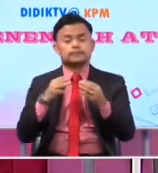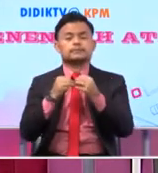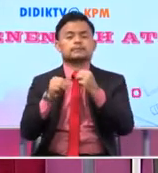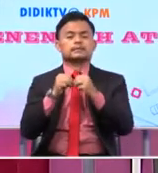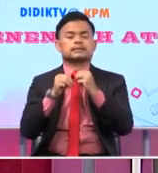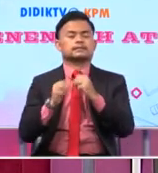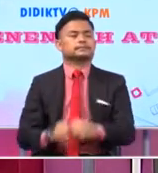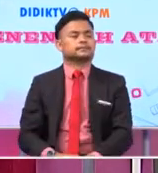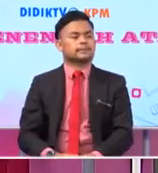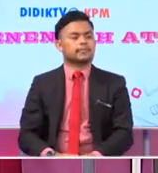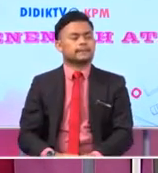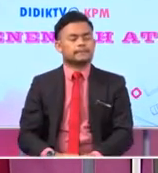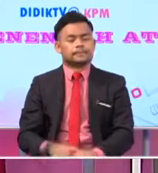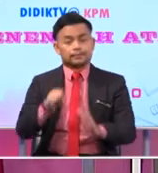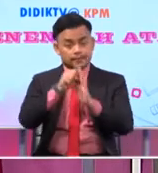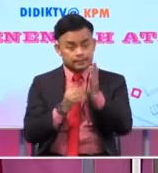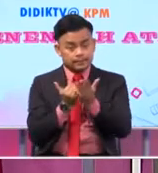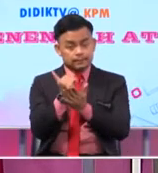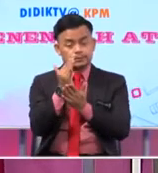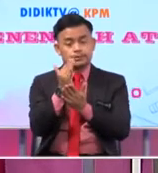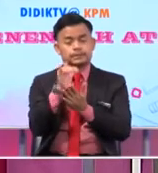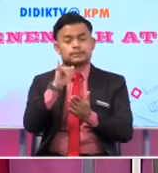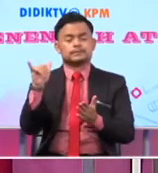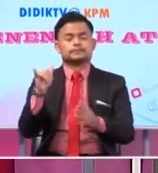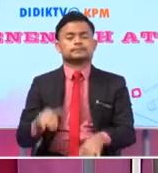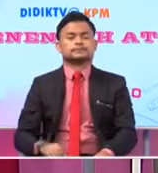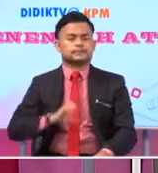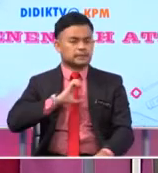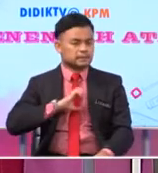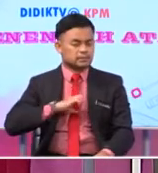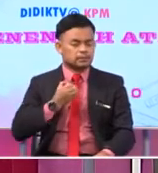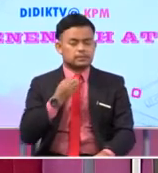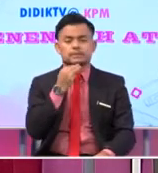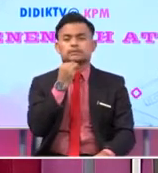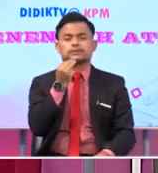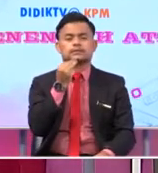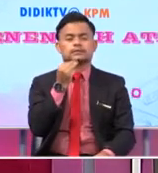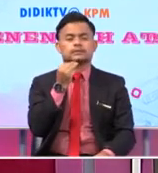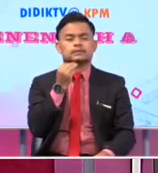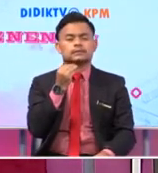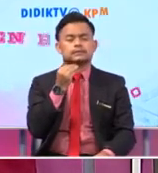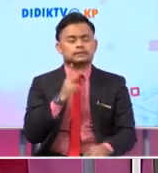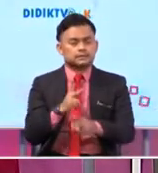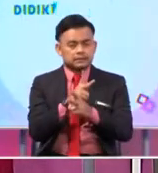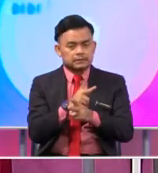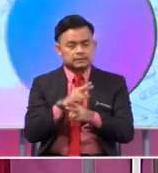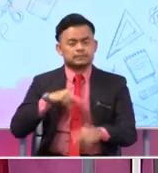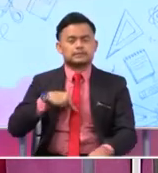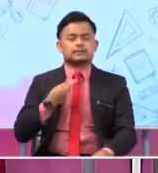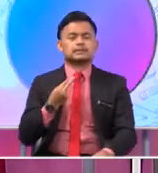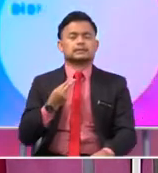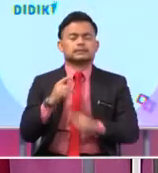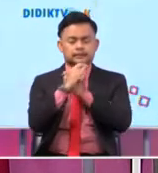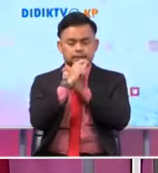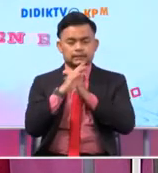pke Moshimo rela saya akan mengawal perasaan dan menenangkan diri terlebih dahulu betul juga